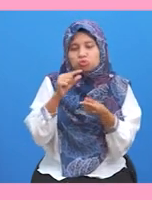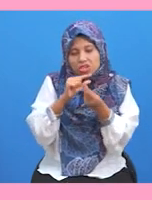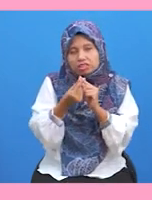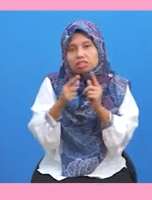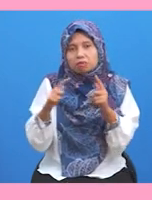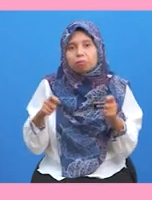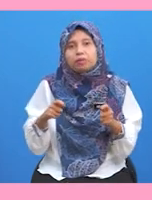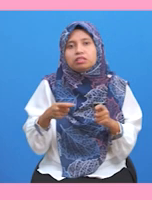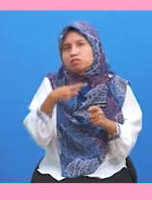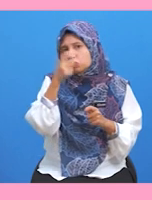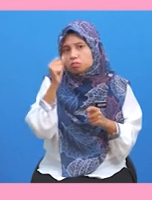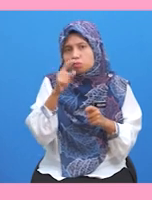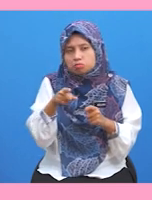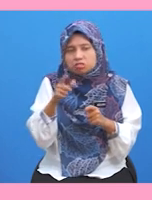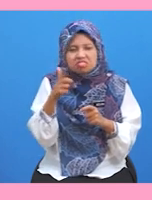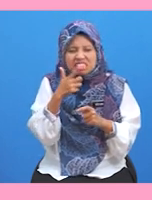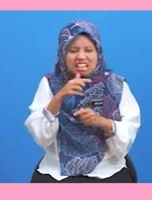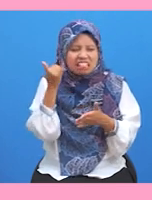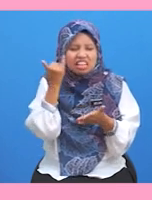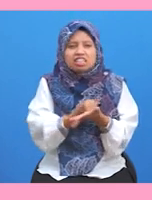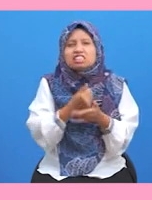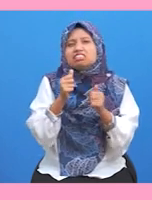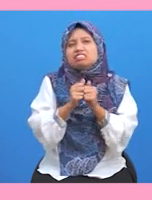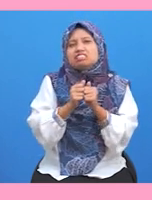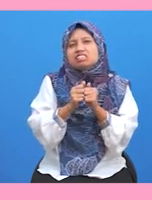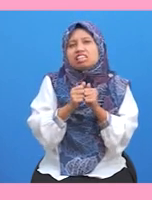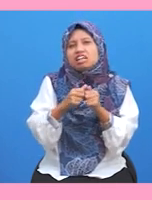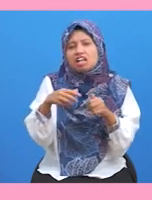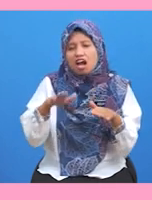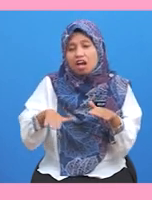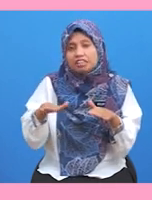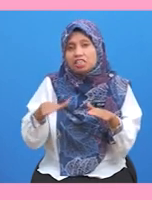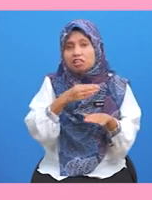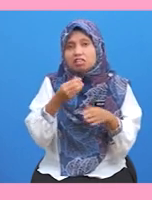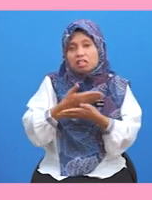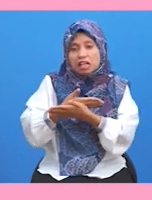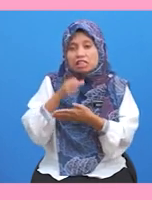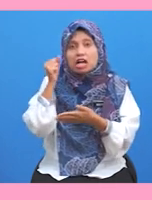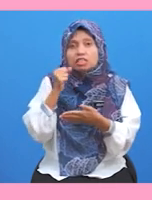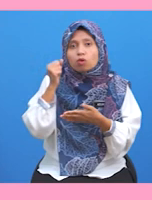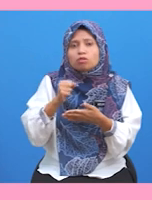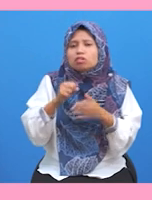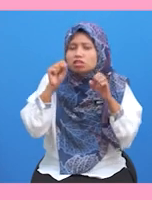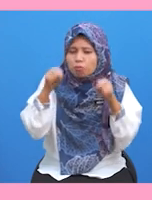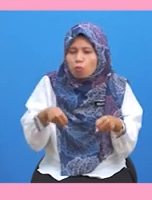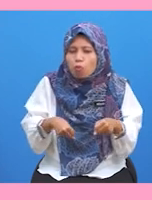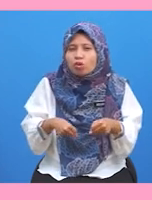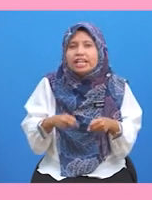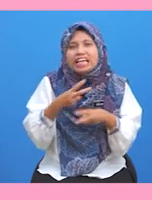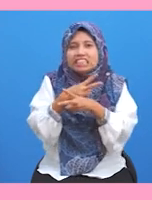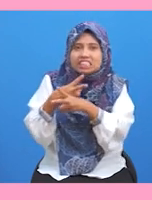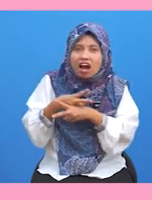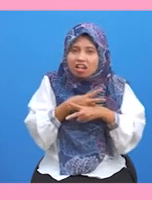ini kerana beliau tidak yakin dengan keupayaan adik dan anak saudaranya mampu mentadbir